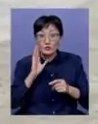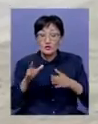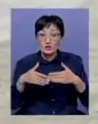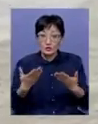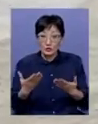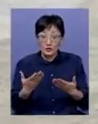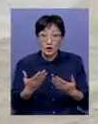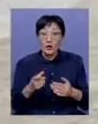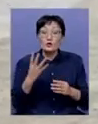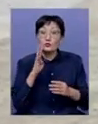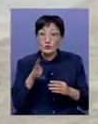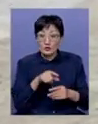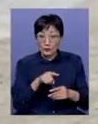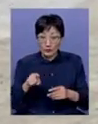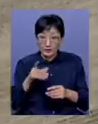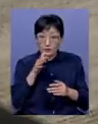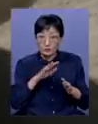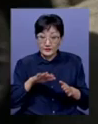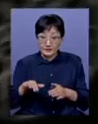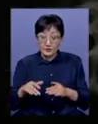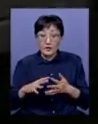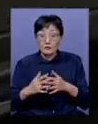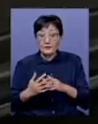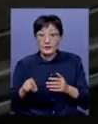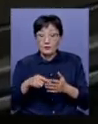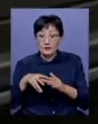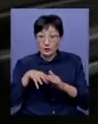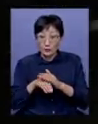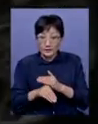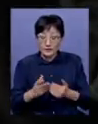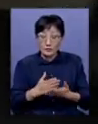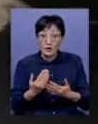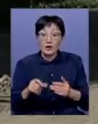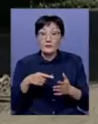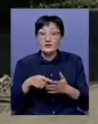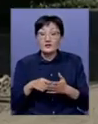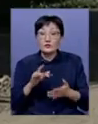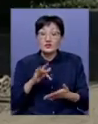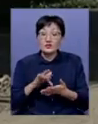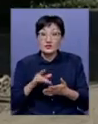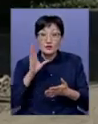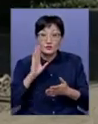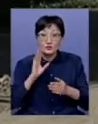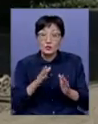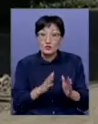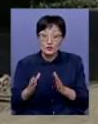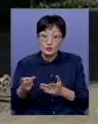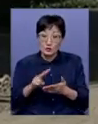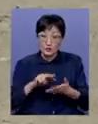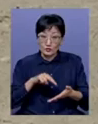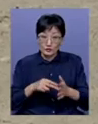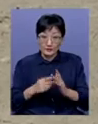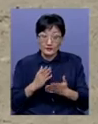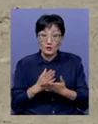келе жатқандарына 4 жылдың жүзі болыпты. Елді мекен шахар аумағында болғандықтан оны қаладағы орталық су жүйесіне қосу